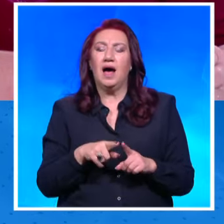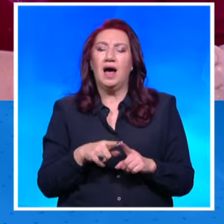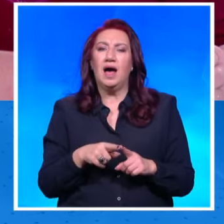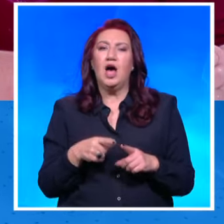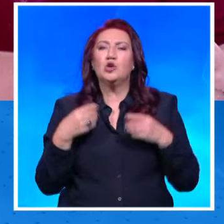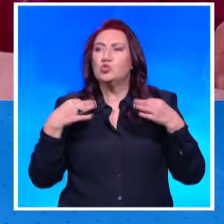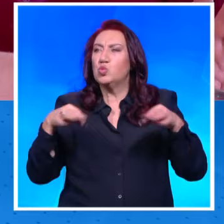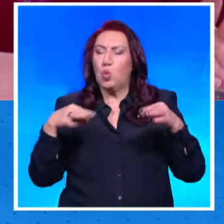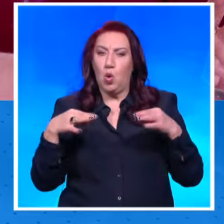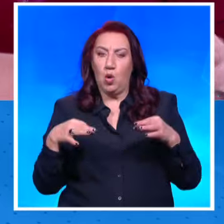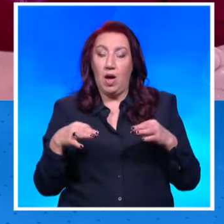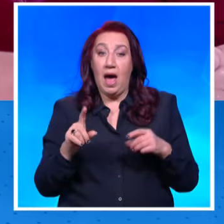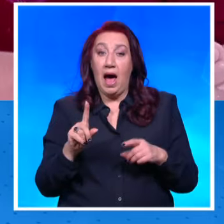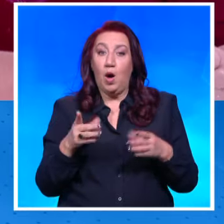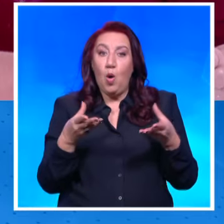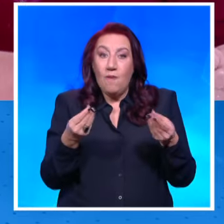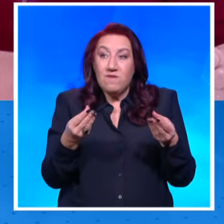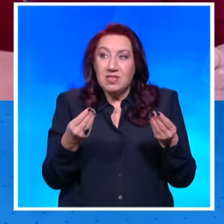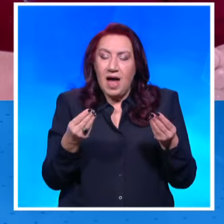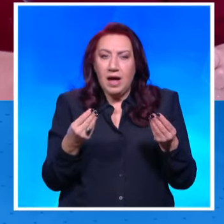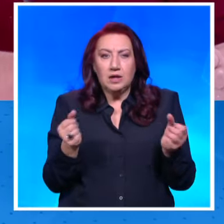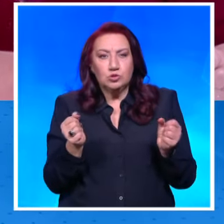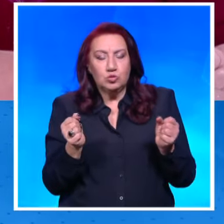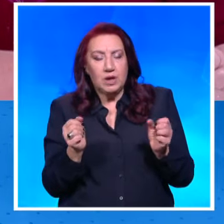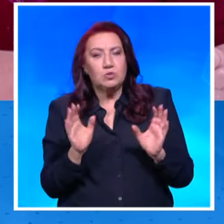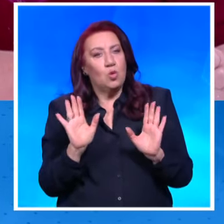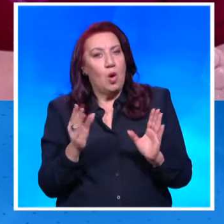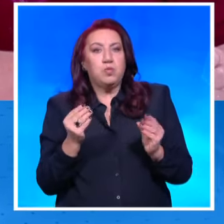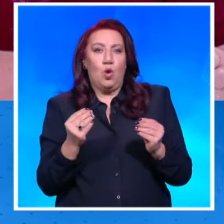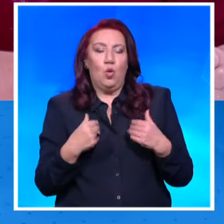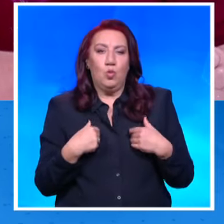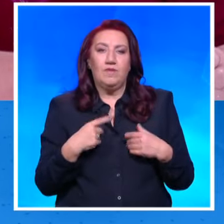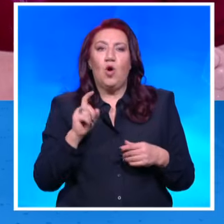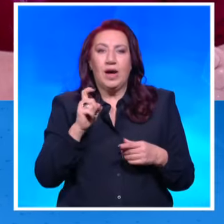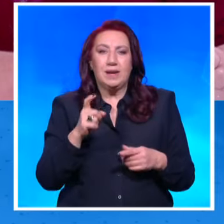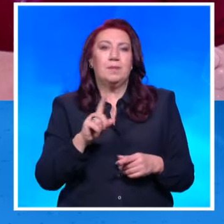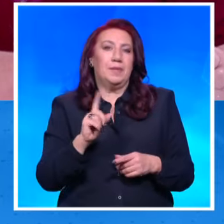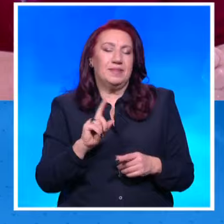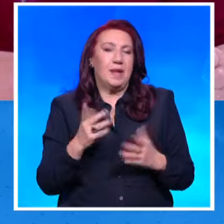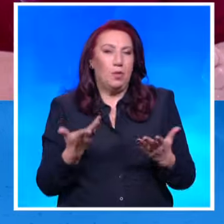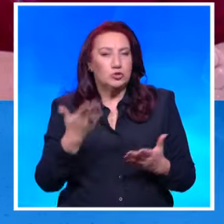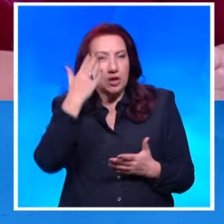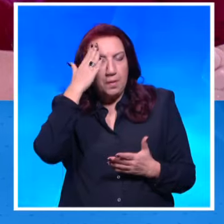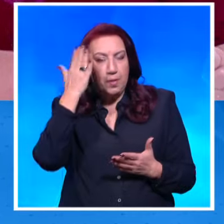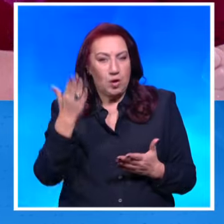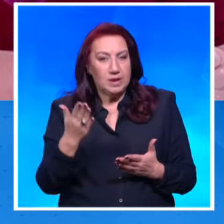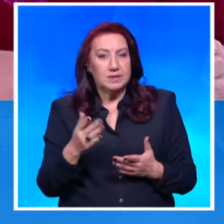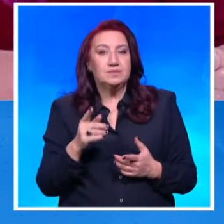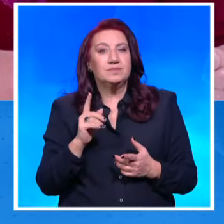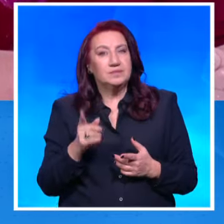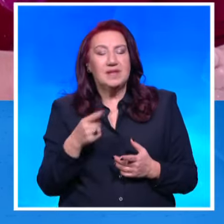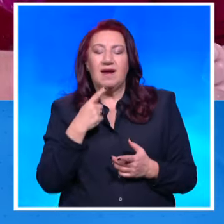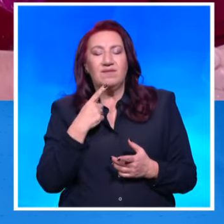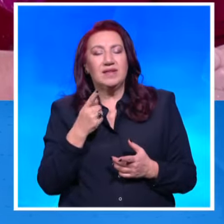оптимална влажност. Между 40%, това е много добре дошло за грипния вирус, така че може би трябва да го